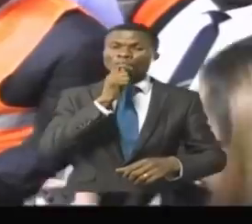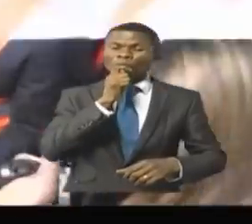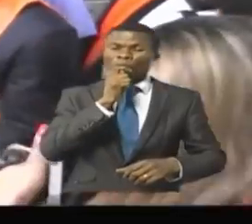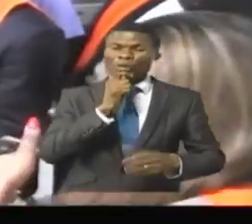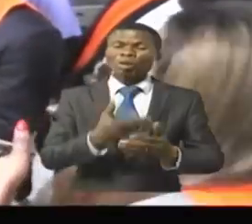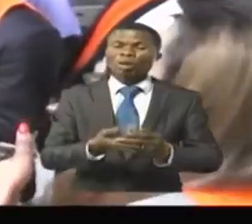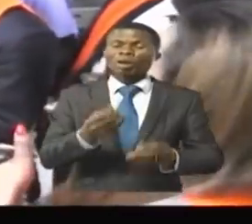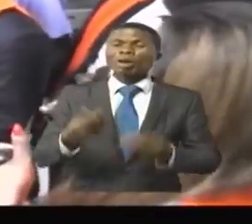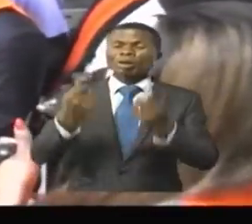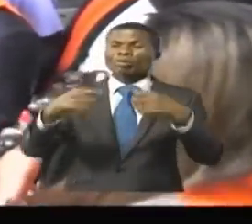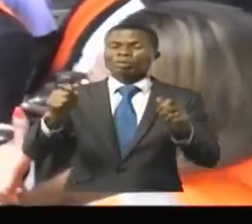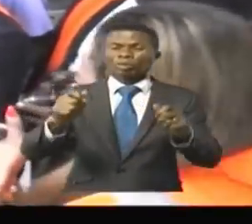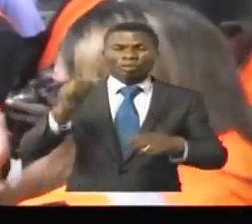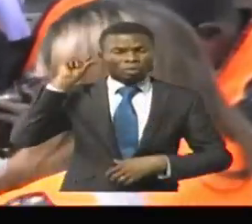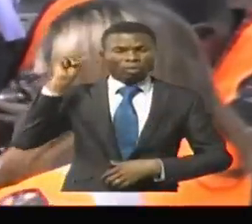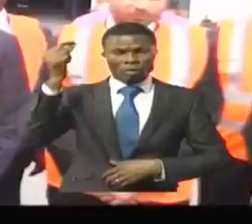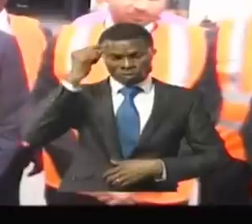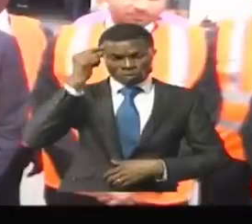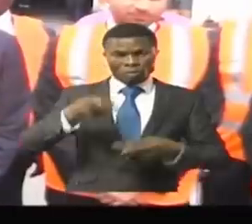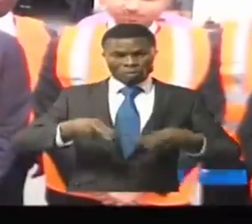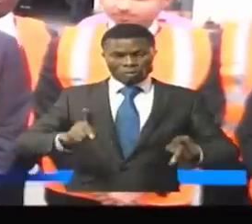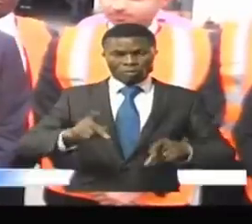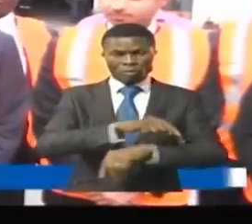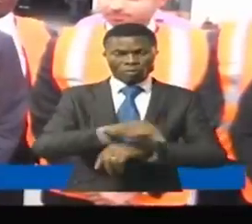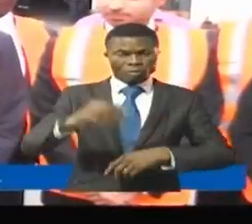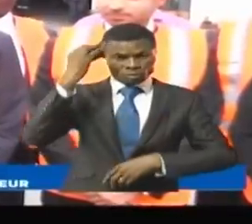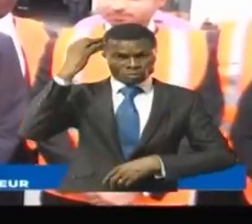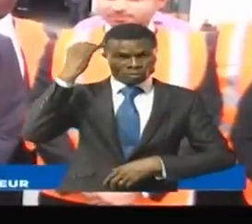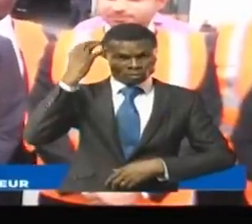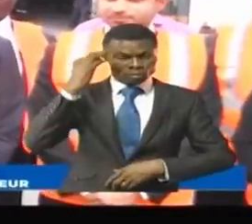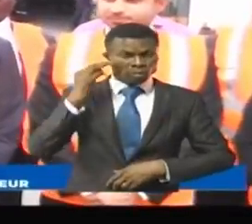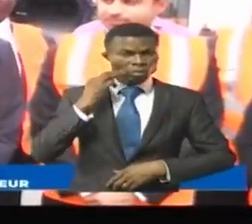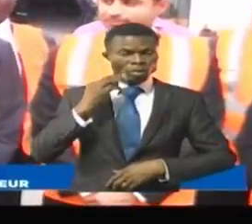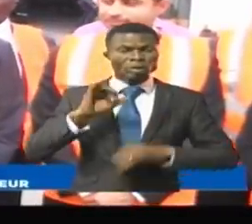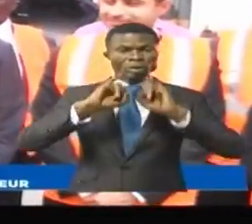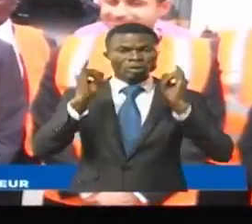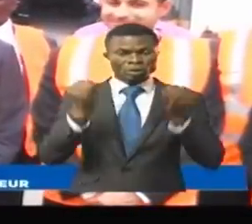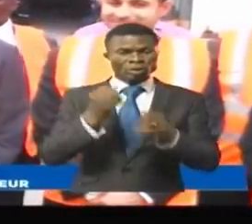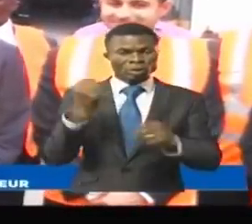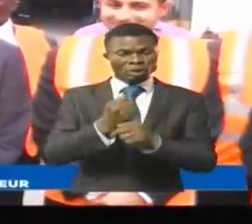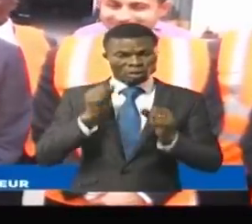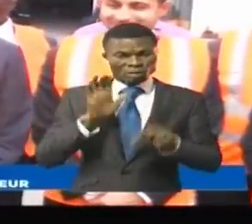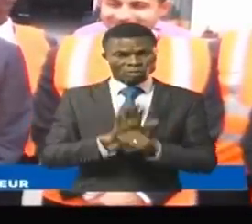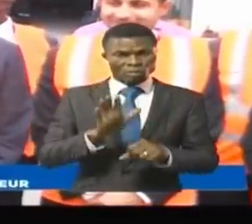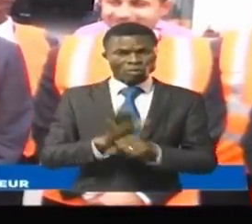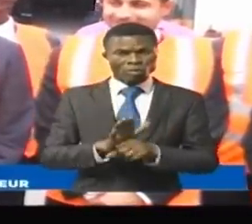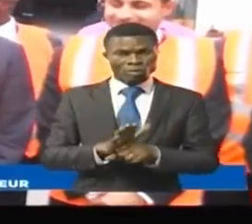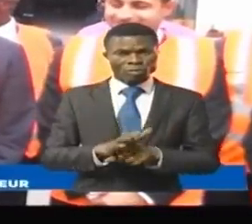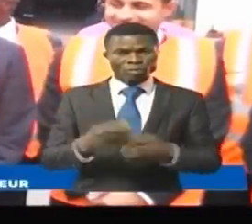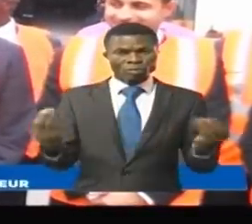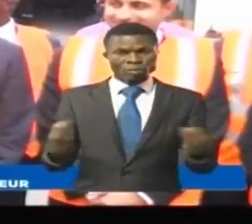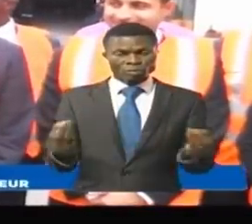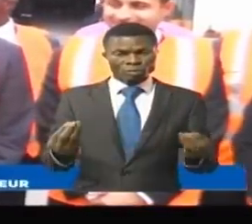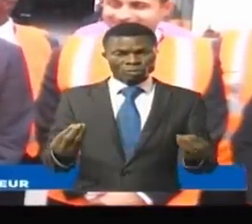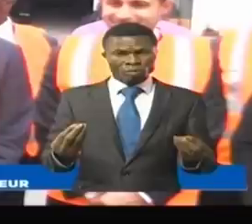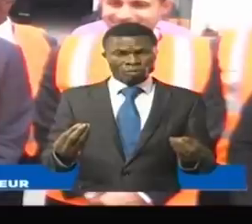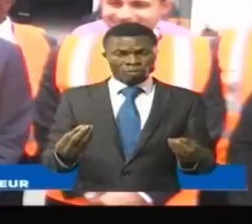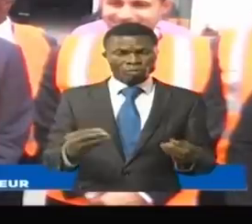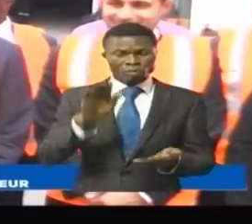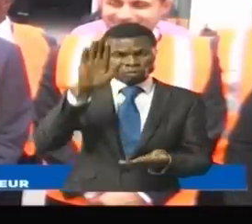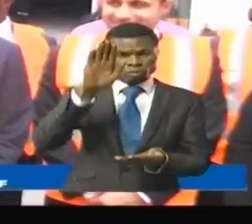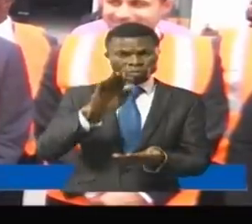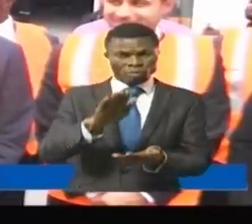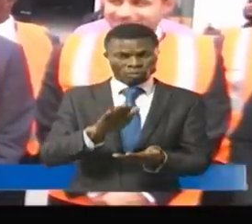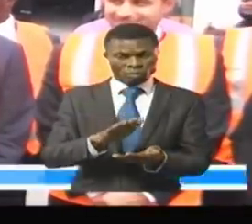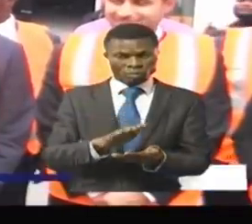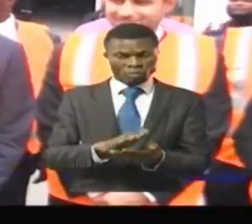livraison. Le gouvernement, par le biais de mon ministère, travaille d'arrache-pied pour la réduction de